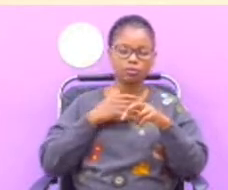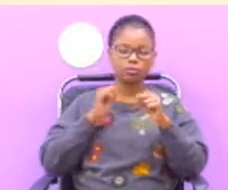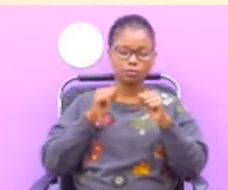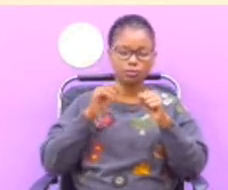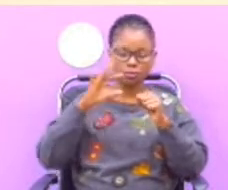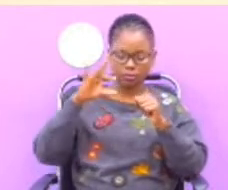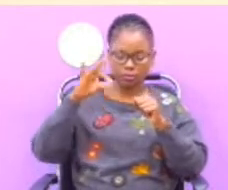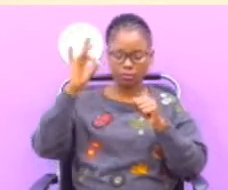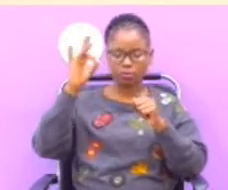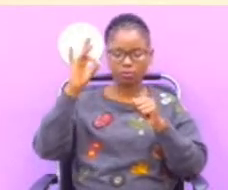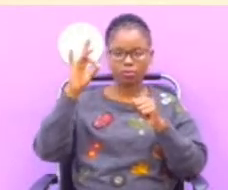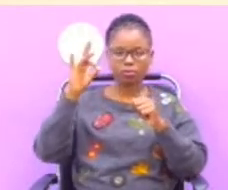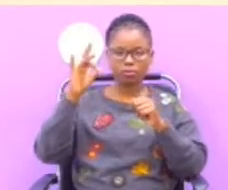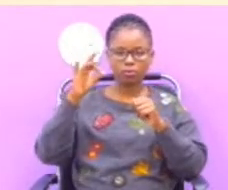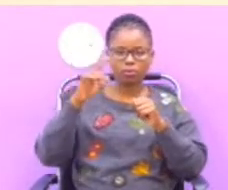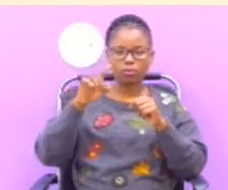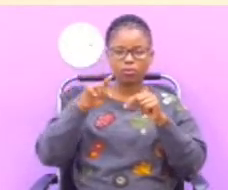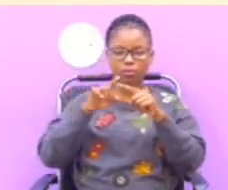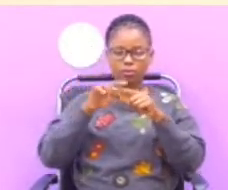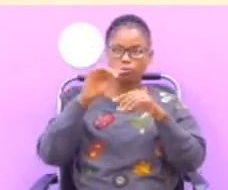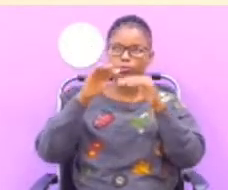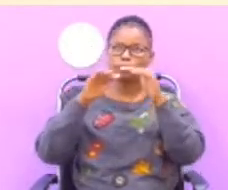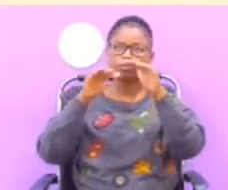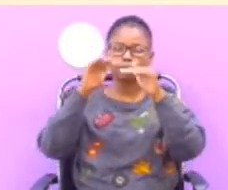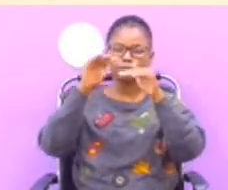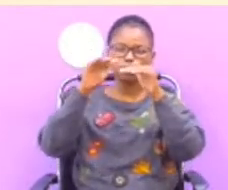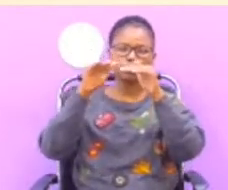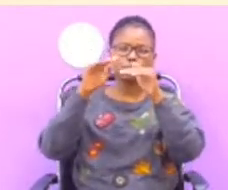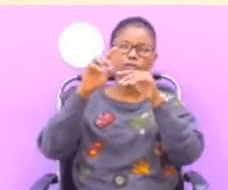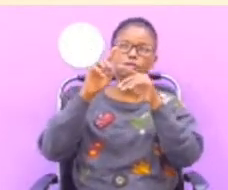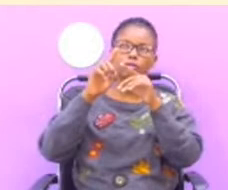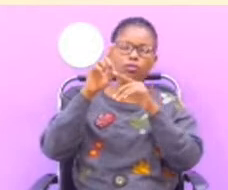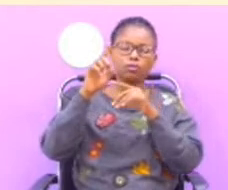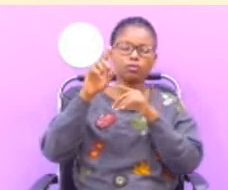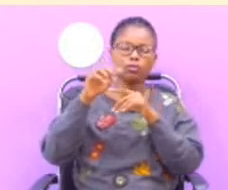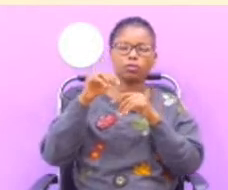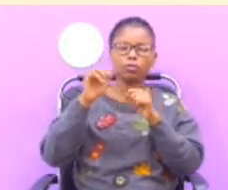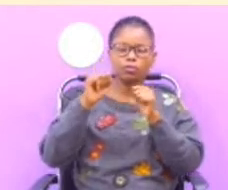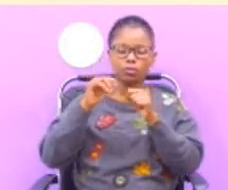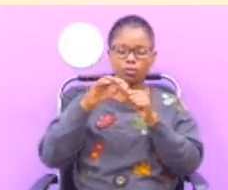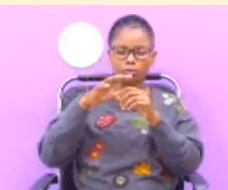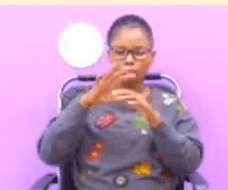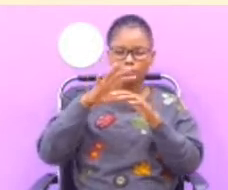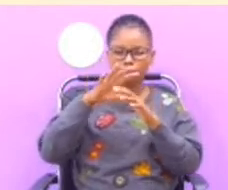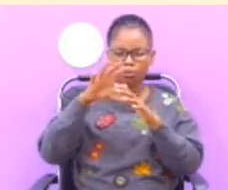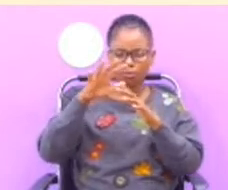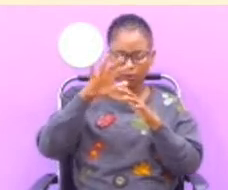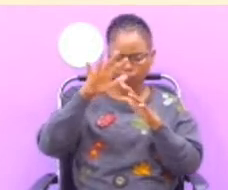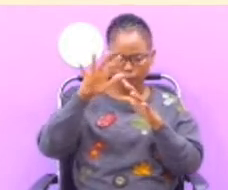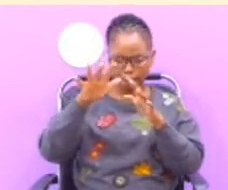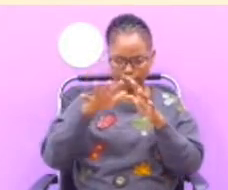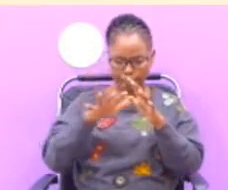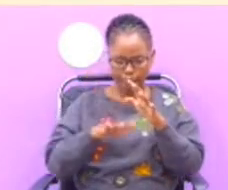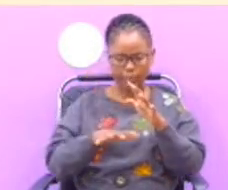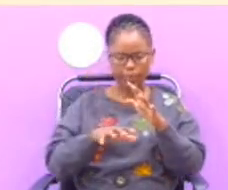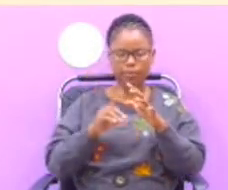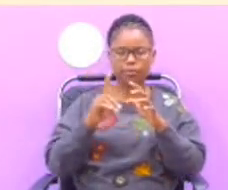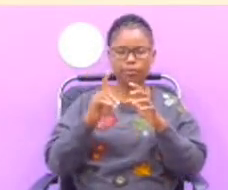nige magekaha isa oginya iguru. Kou na kuo no de marute de maharuru kie